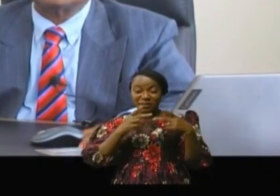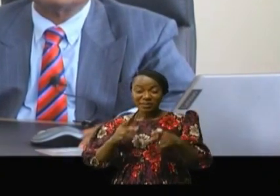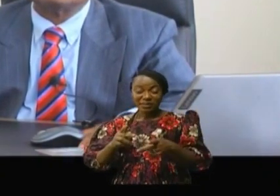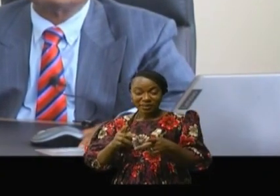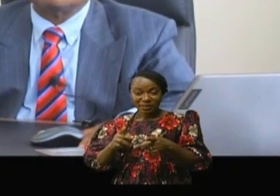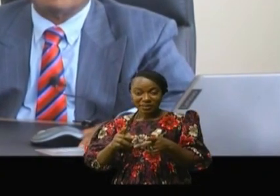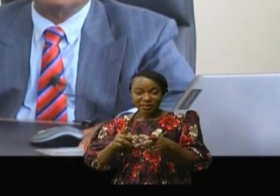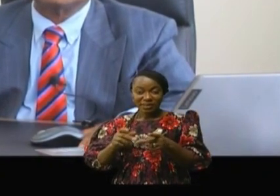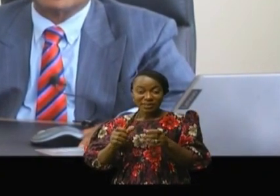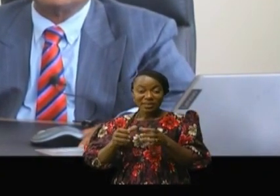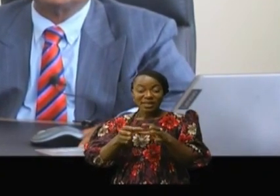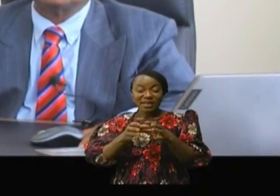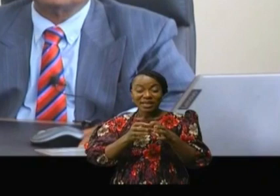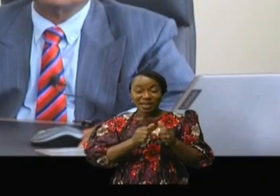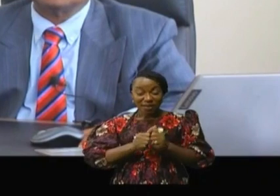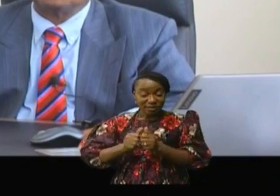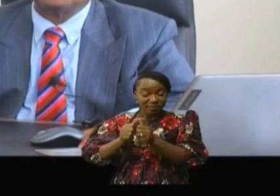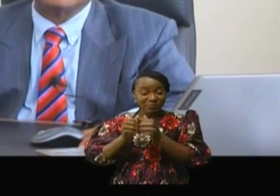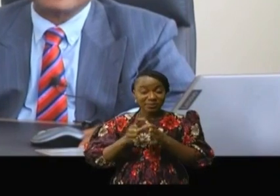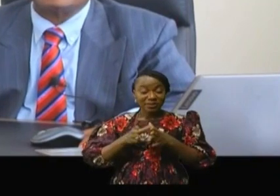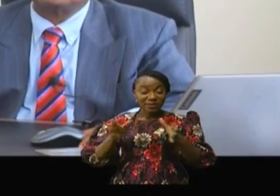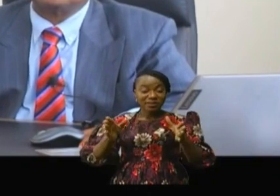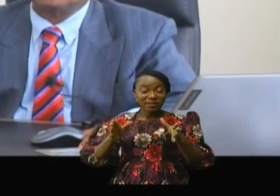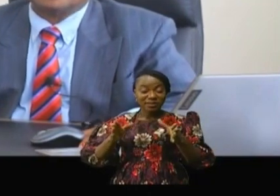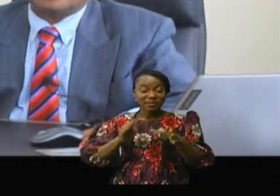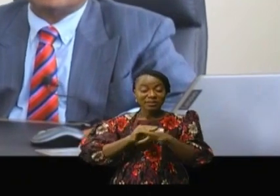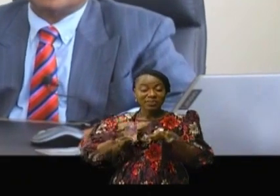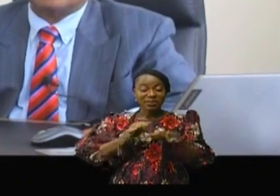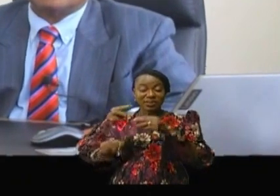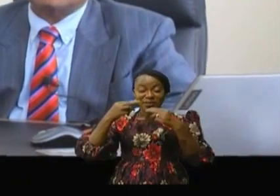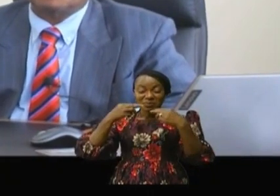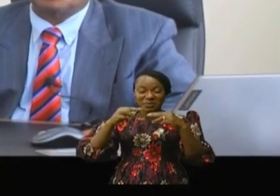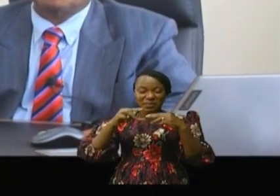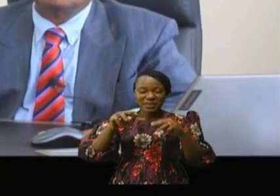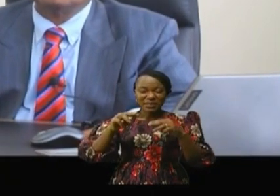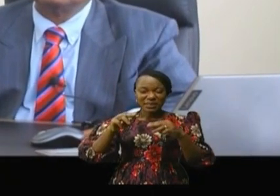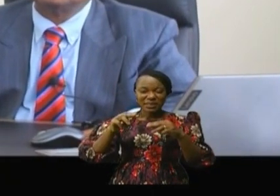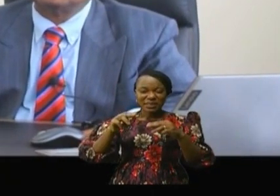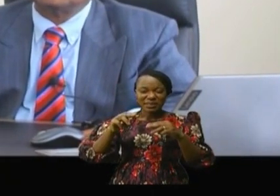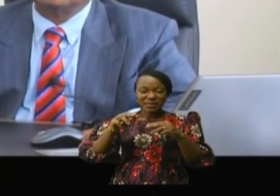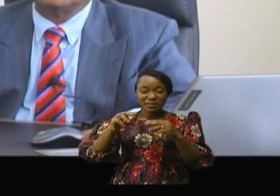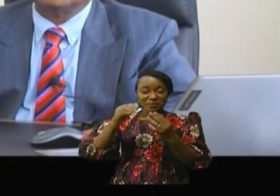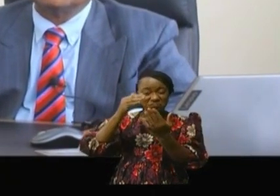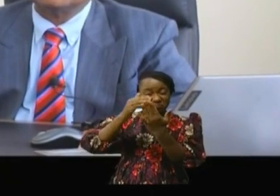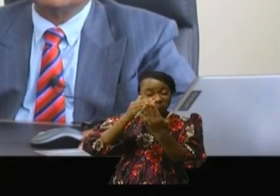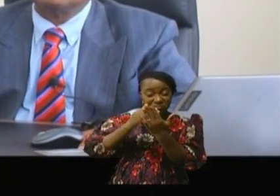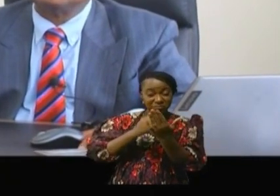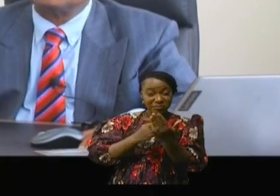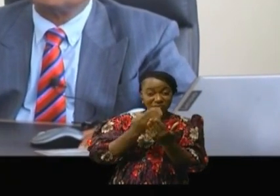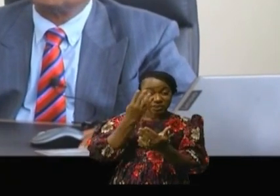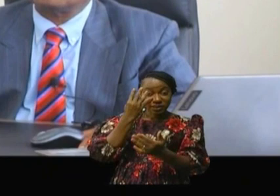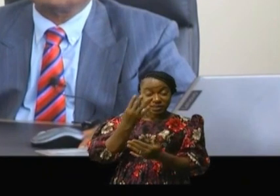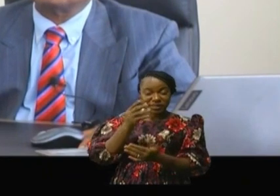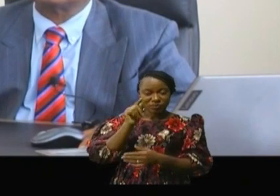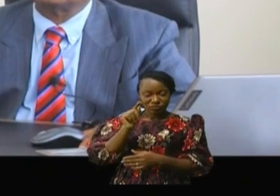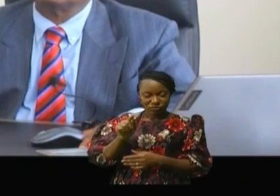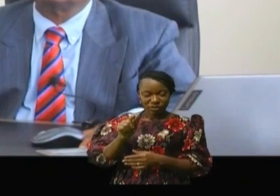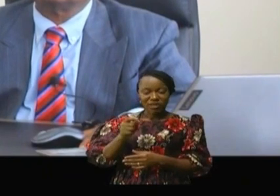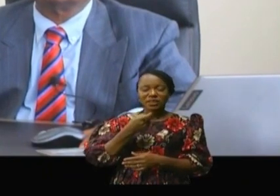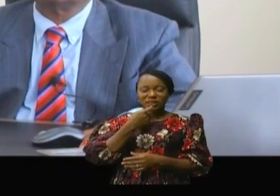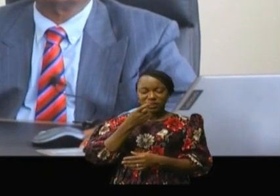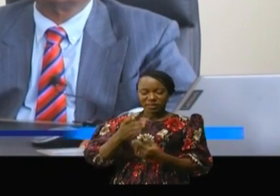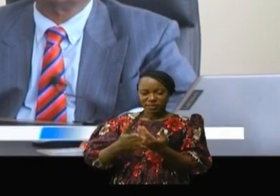passer un message qui comprenait 4 points. D'abord, j'ai demandé qu'il y ait une franche